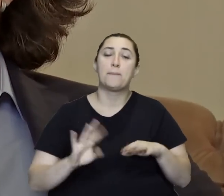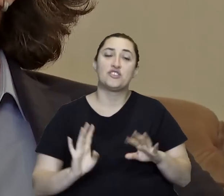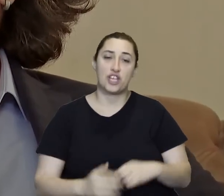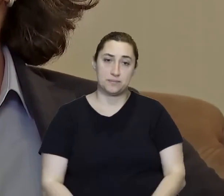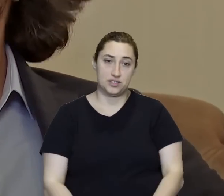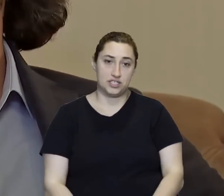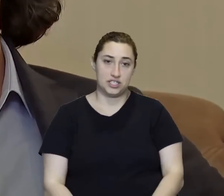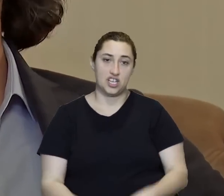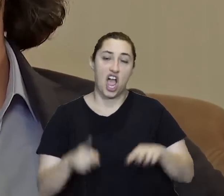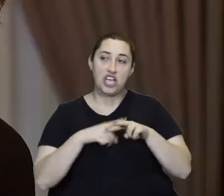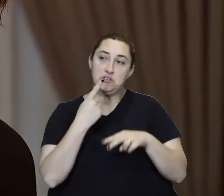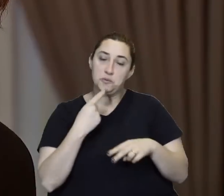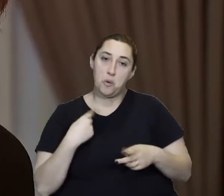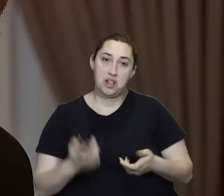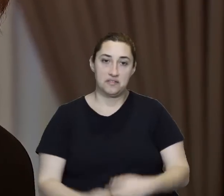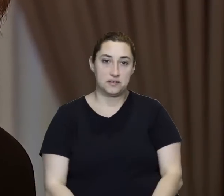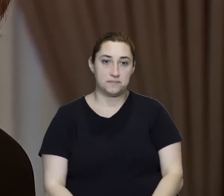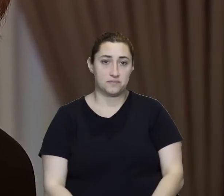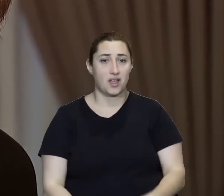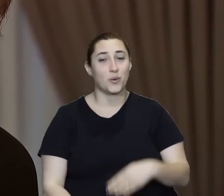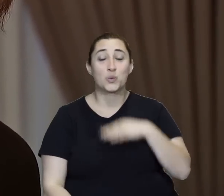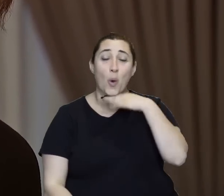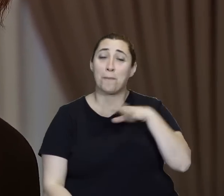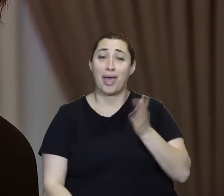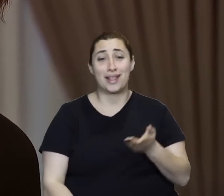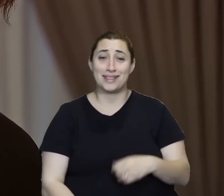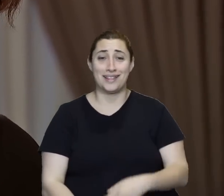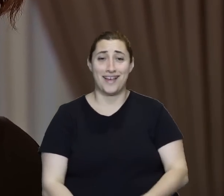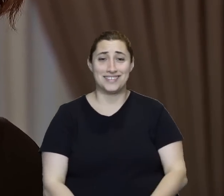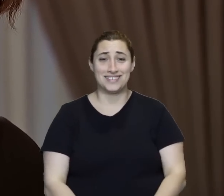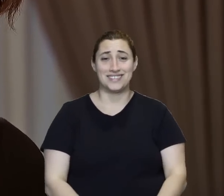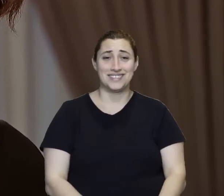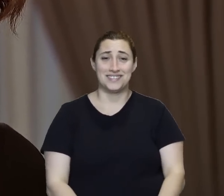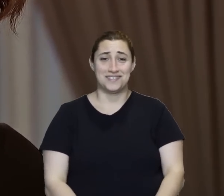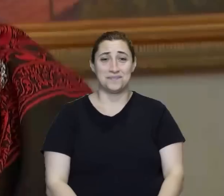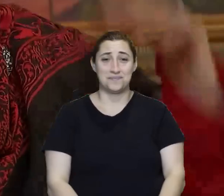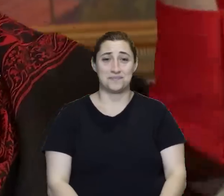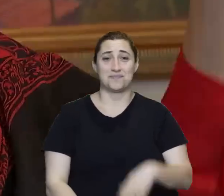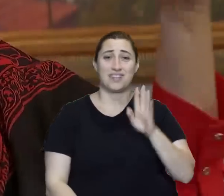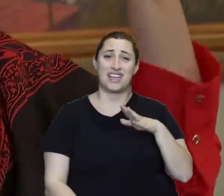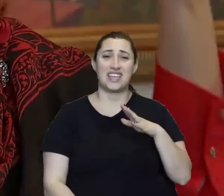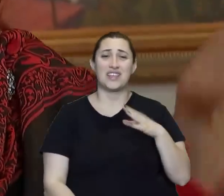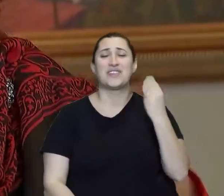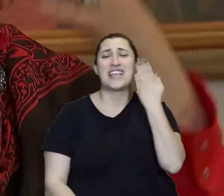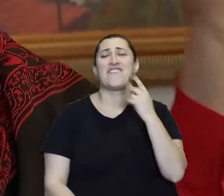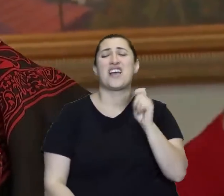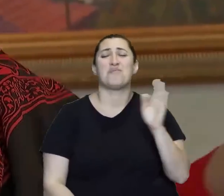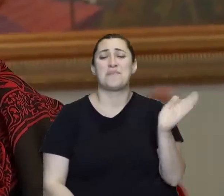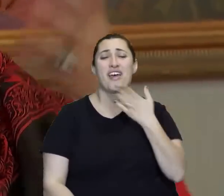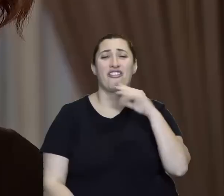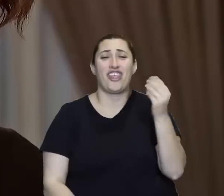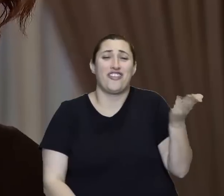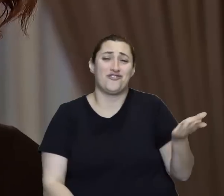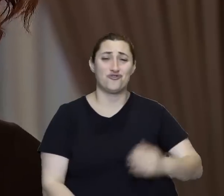gelmeyeceklermiş. Ayşe öyle söyledi. Ay doyamadılar ayol, doyamadılar birbirlerine. Ay çıkarsınlar tadını şu